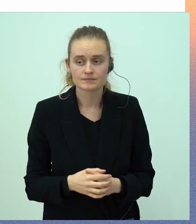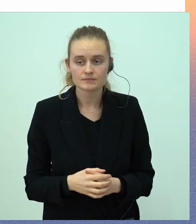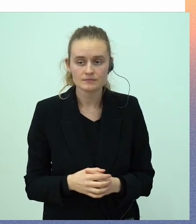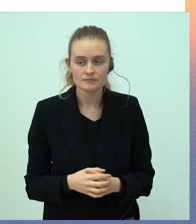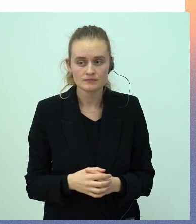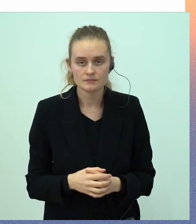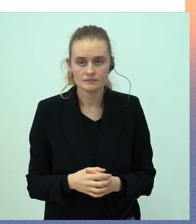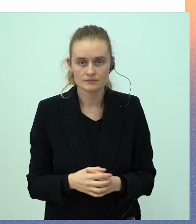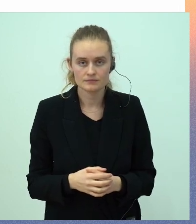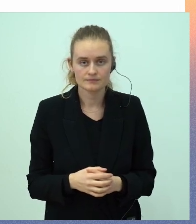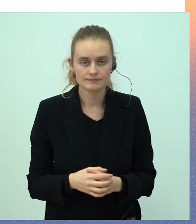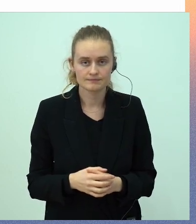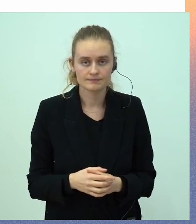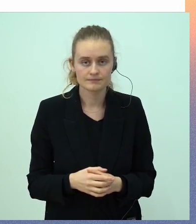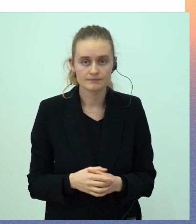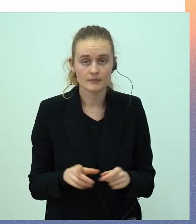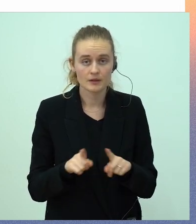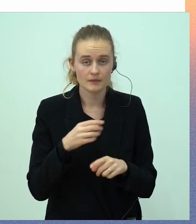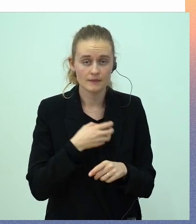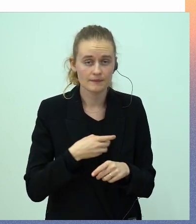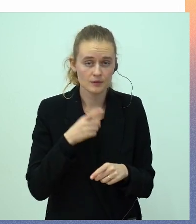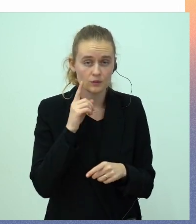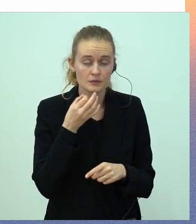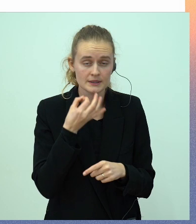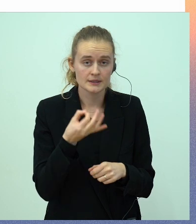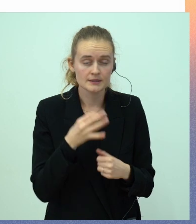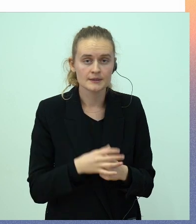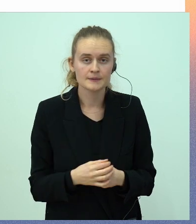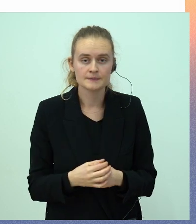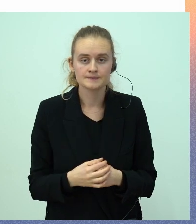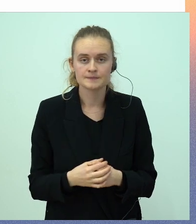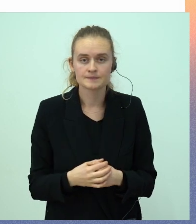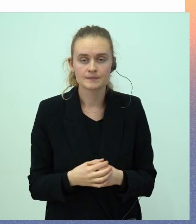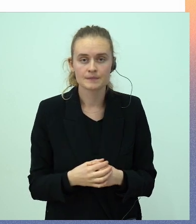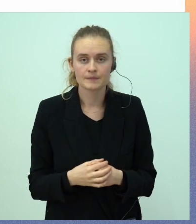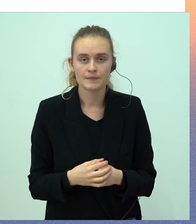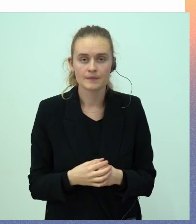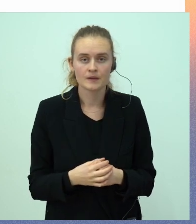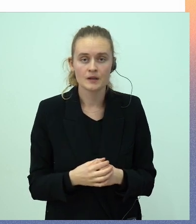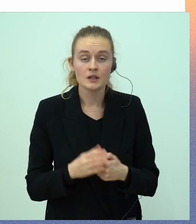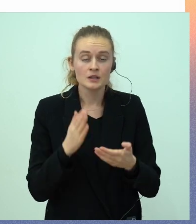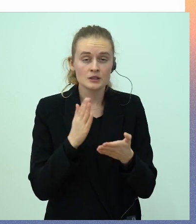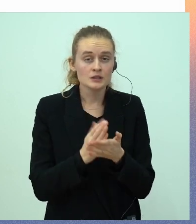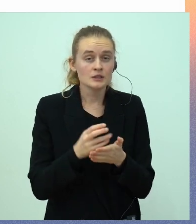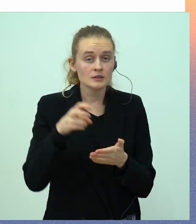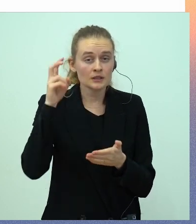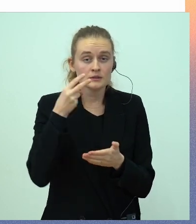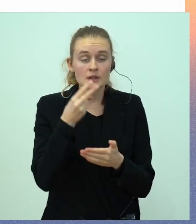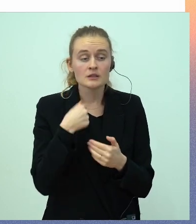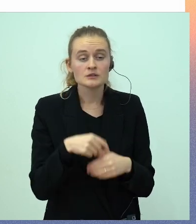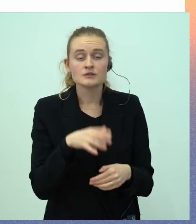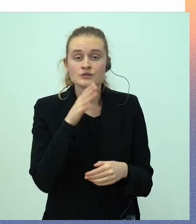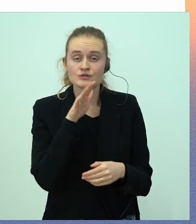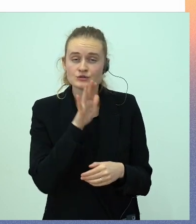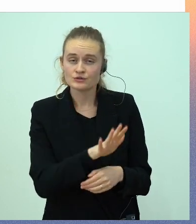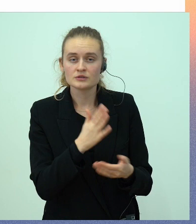kelius žodžius tarti apie keletą svarbių dalykų. Daugelį šalių matome, jog antisemitizmas